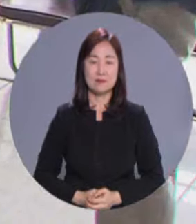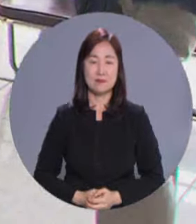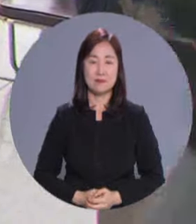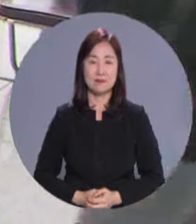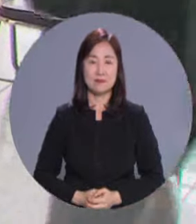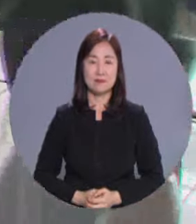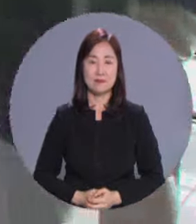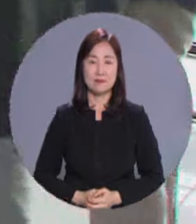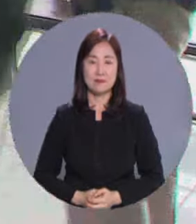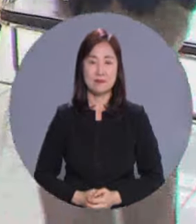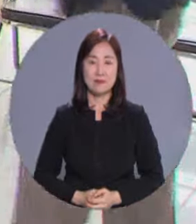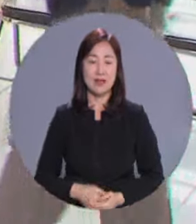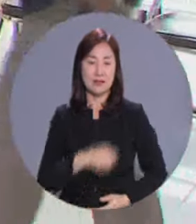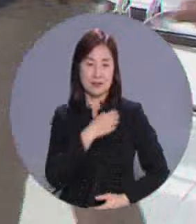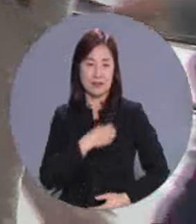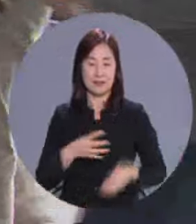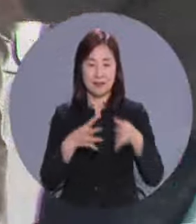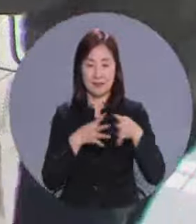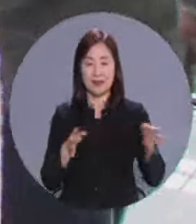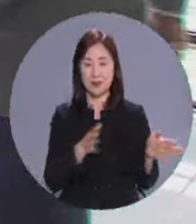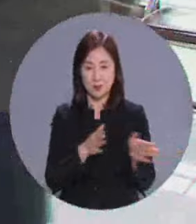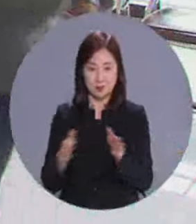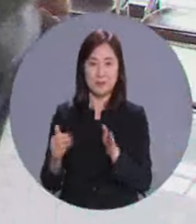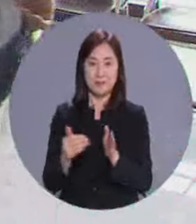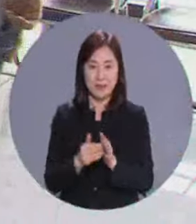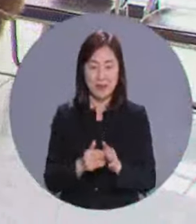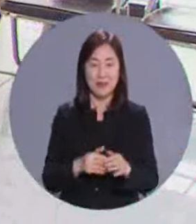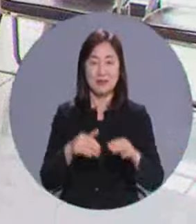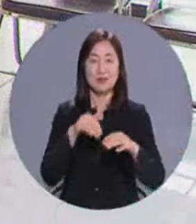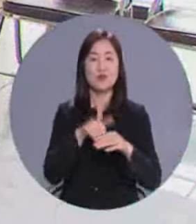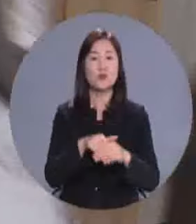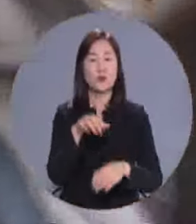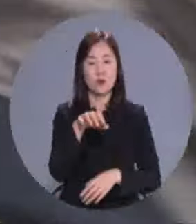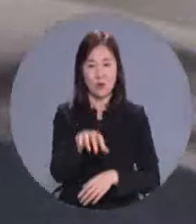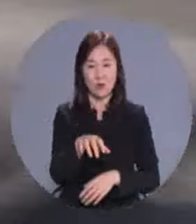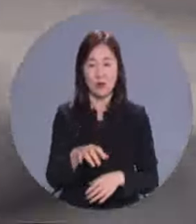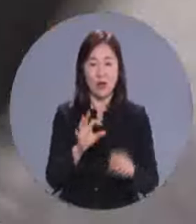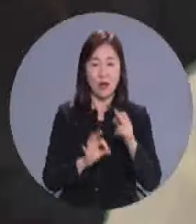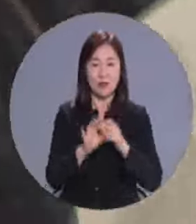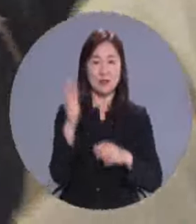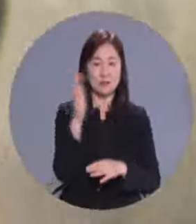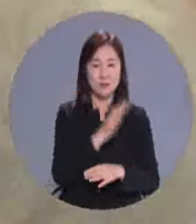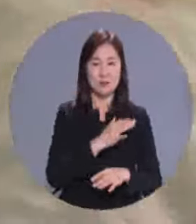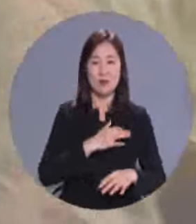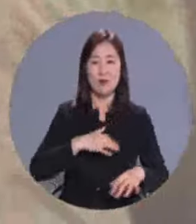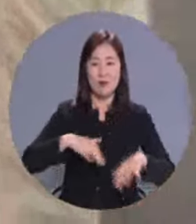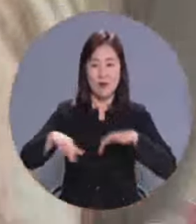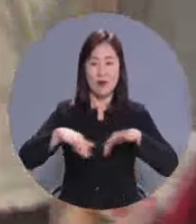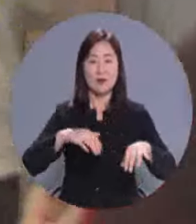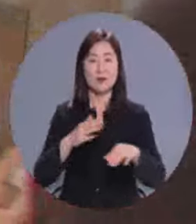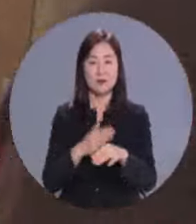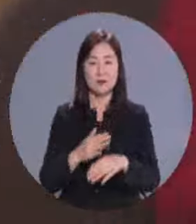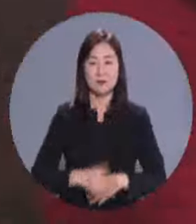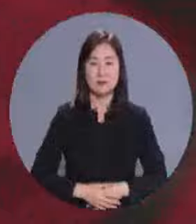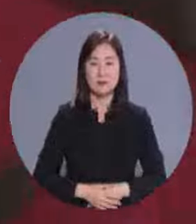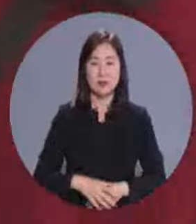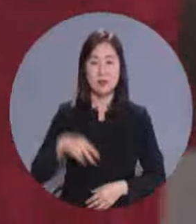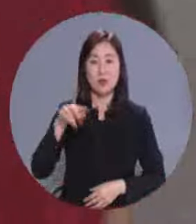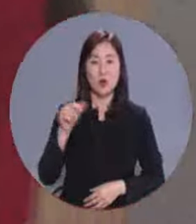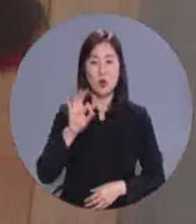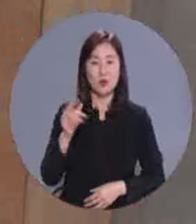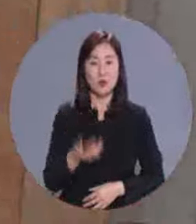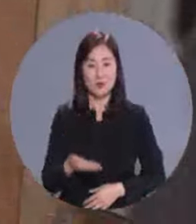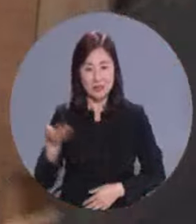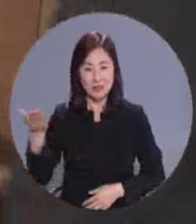기자입니다 주민센터 4층에 마련된 사전 투표소가 오전부터 시민들로 북적입니다 선동도 이쪽으로